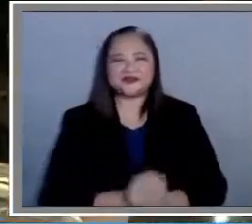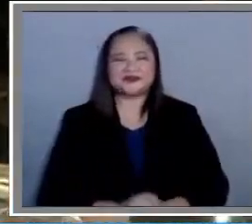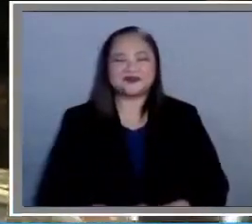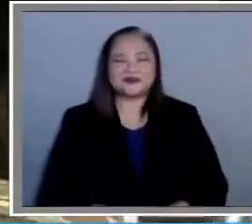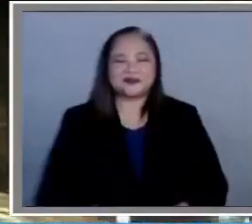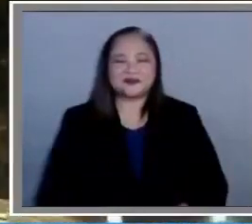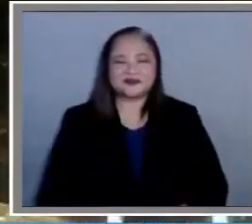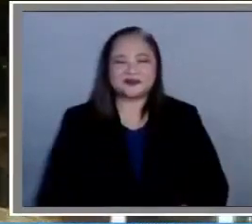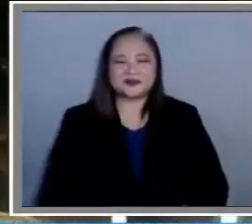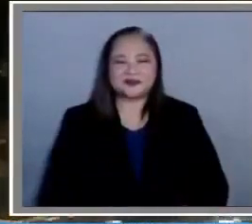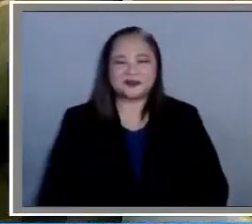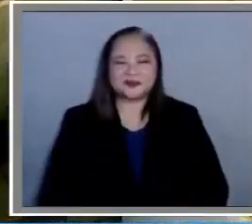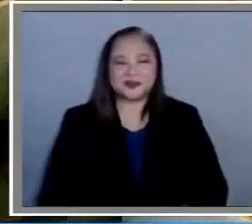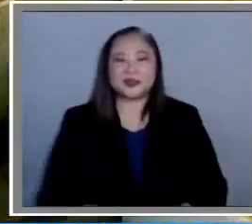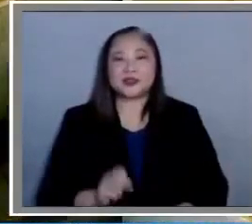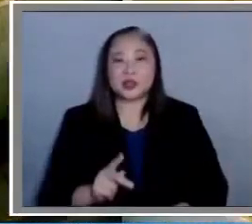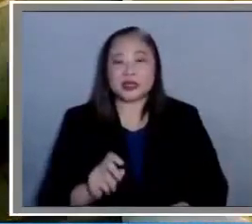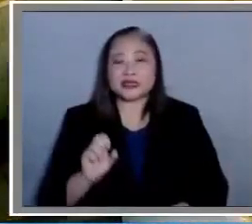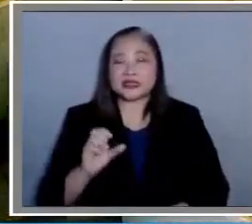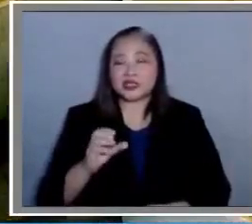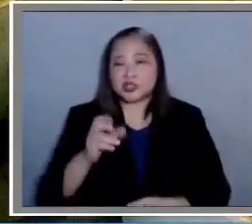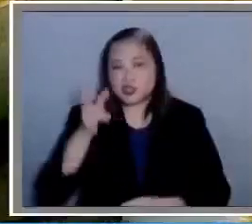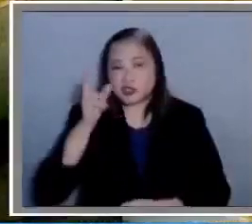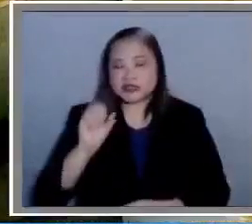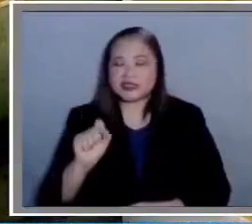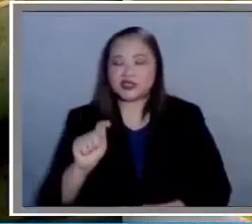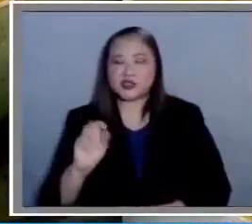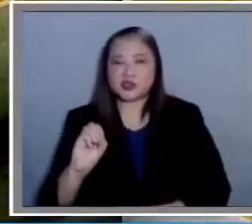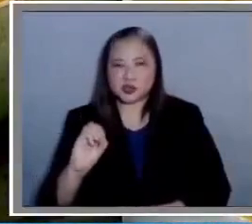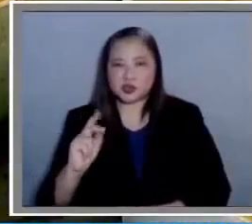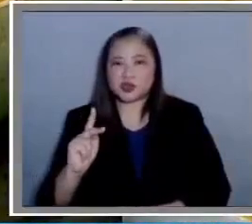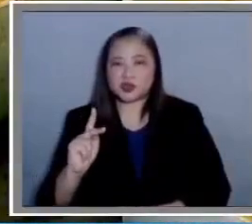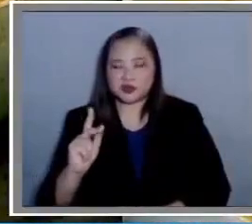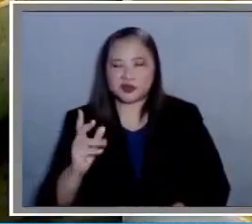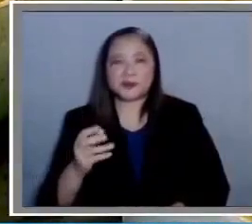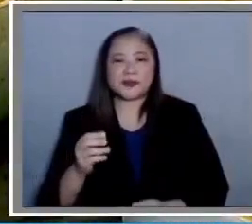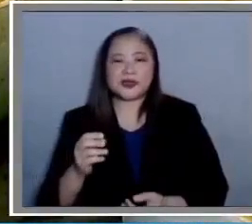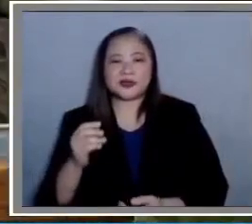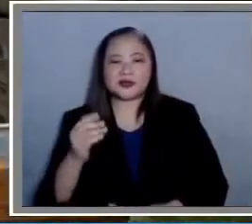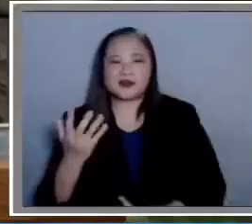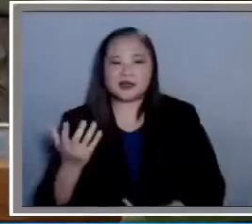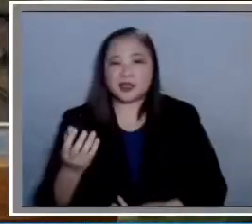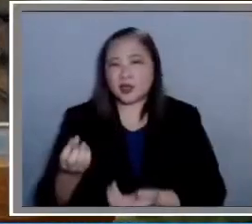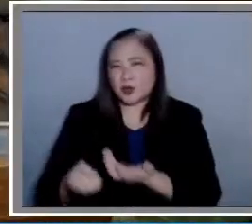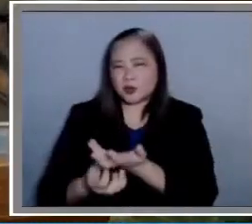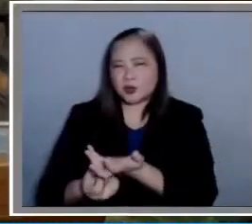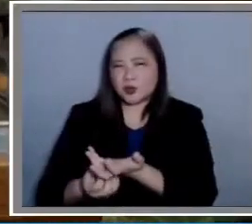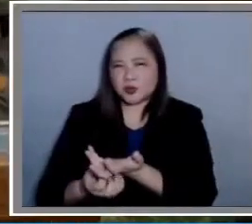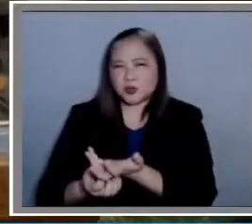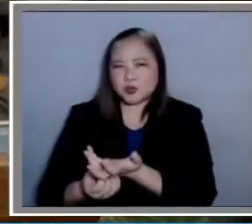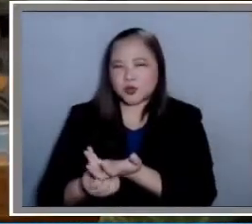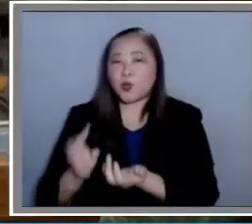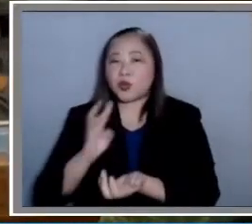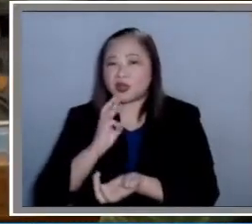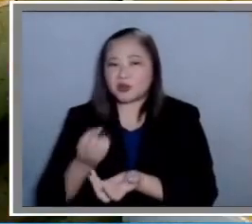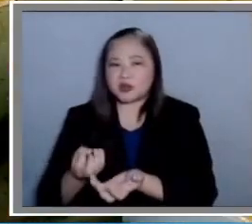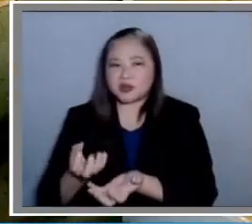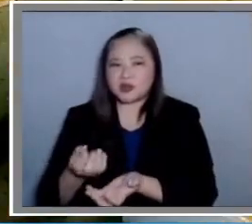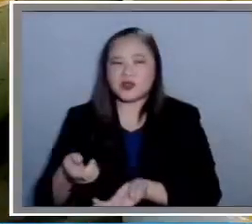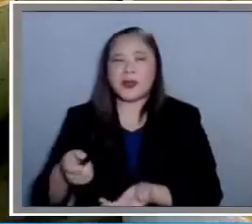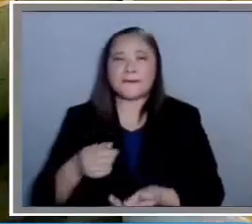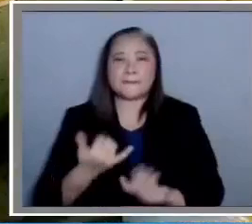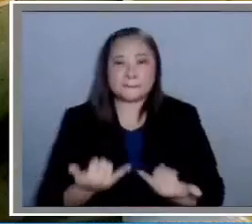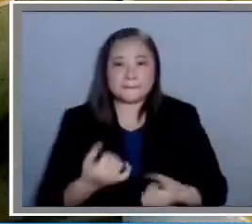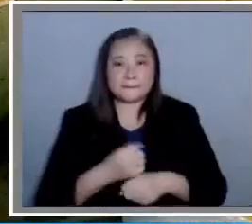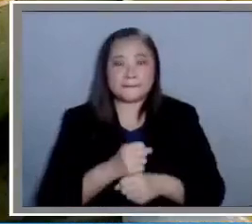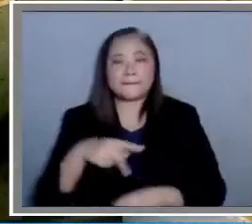Lagyan natin yung stock. Kanina po, ginawa ko po yung stock, yung ulo, pinakuluan ko. Gagawa na tayo ng palabok sauce. Lagyan